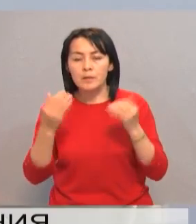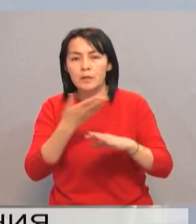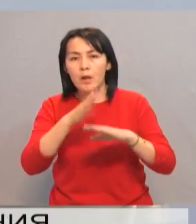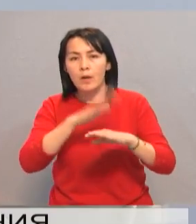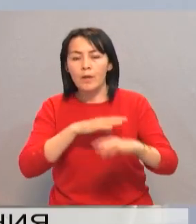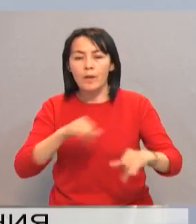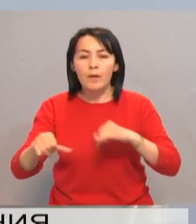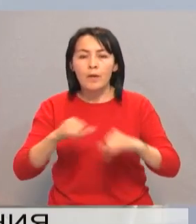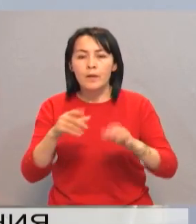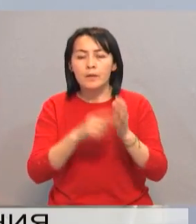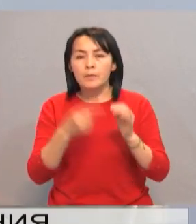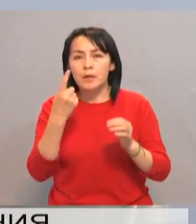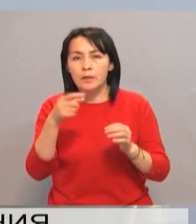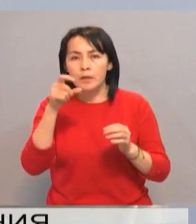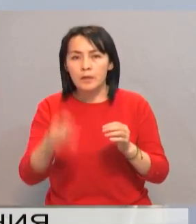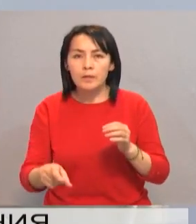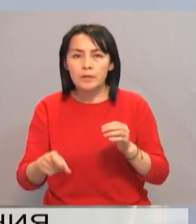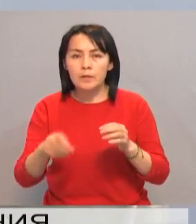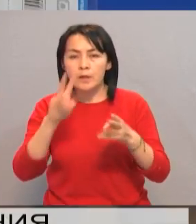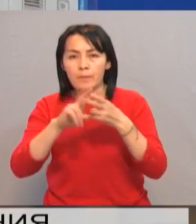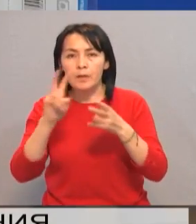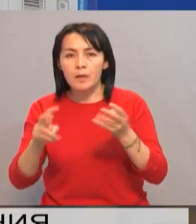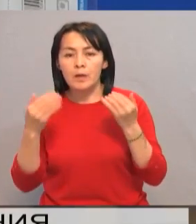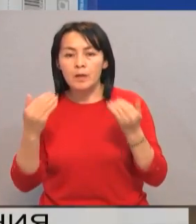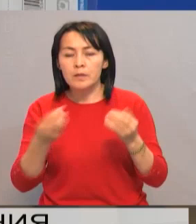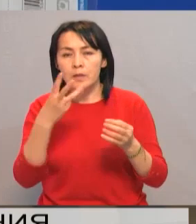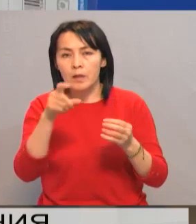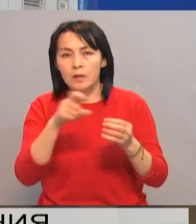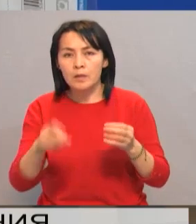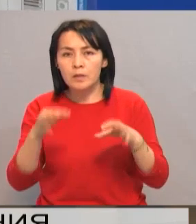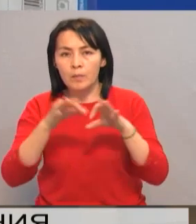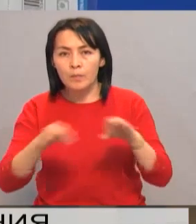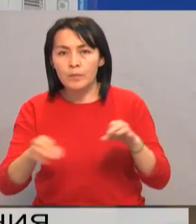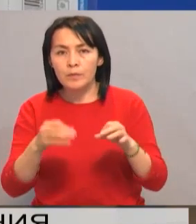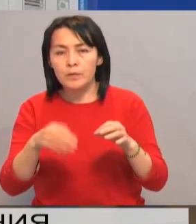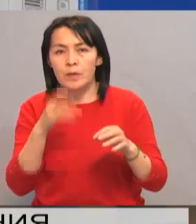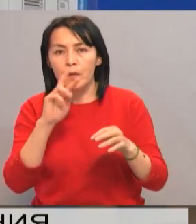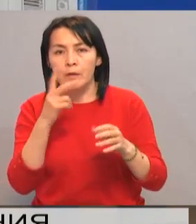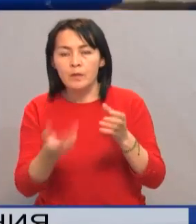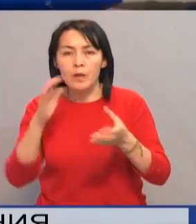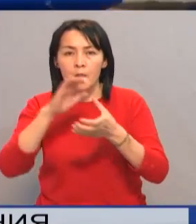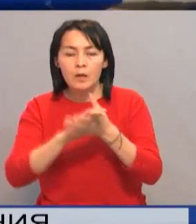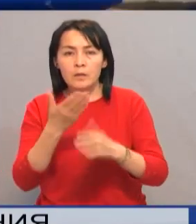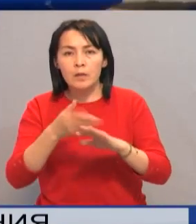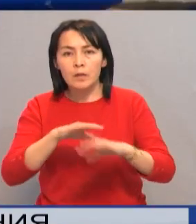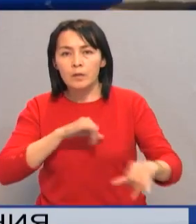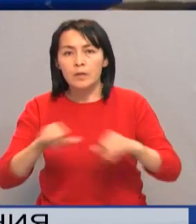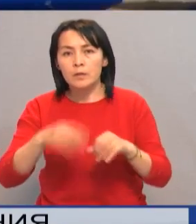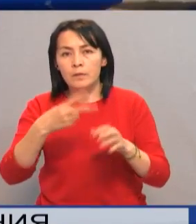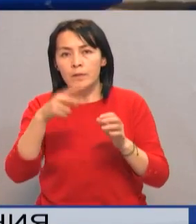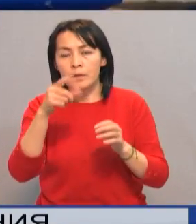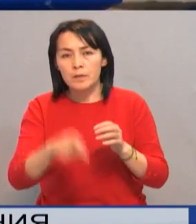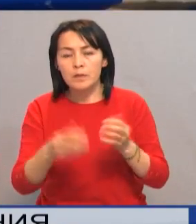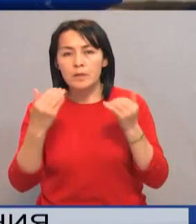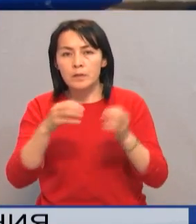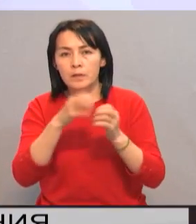тяжким преступлениям 71 лицо к лишению свободы, 3 лица оправданы, признаны виновными в совершении тяжких преступлений 20 лиц,